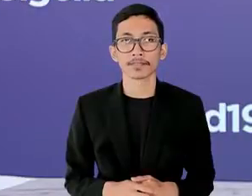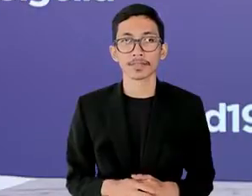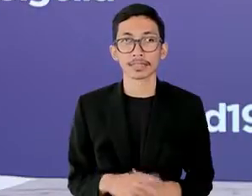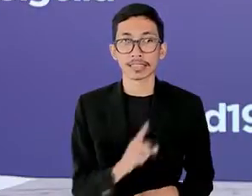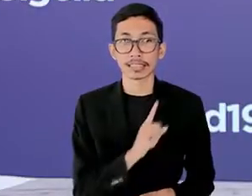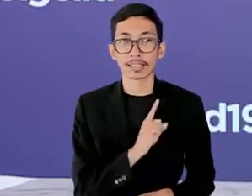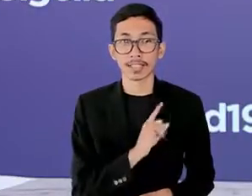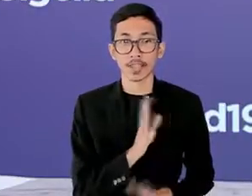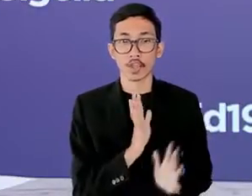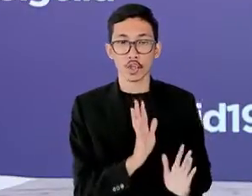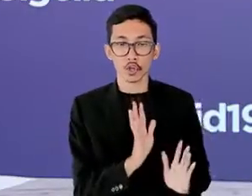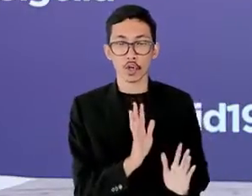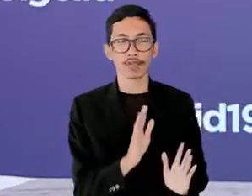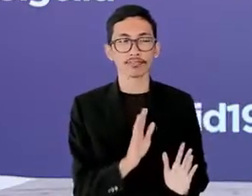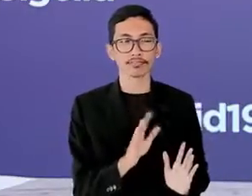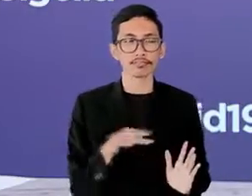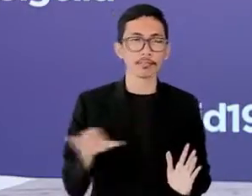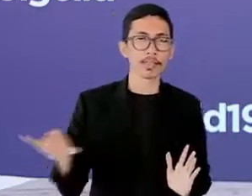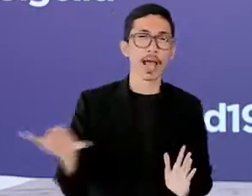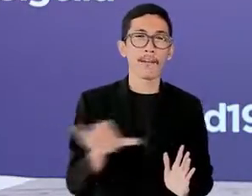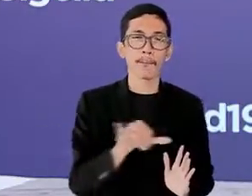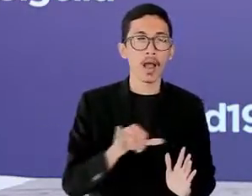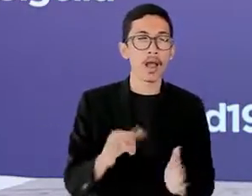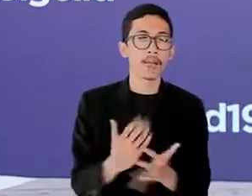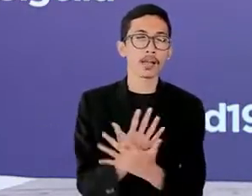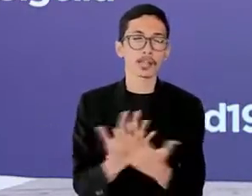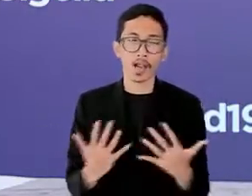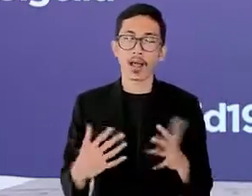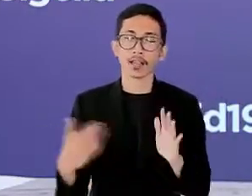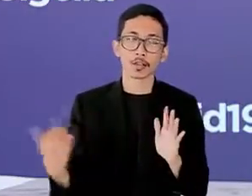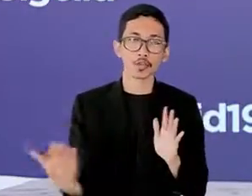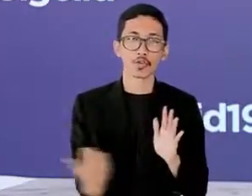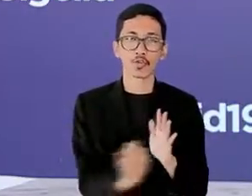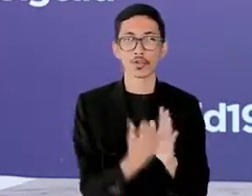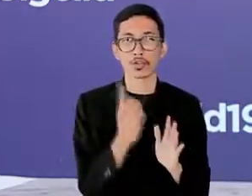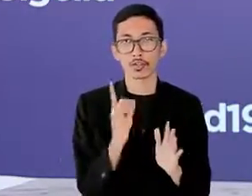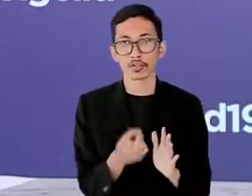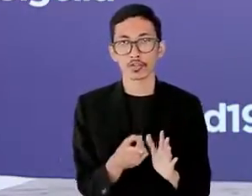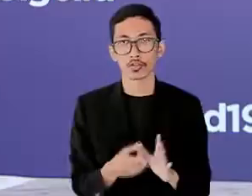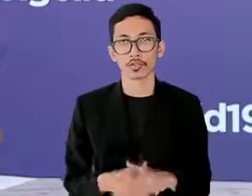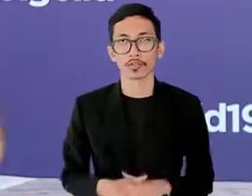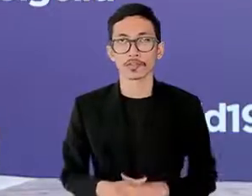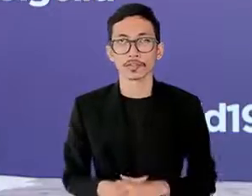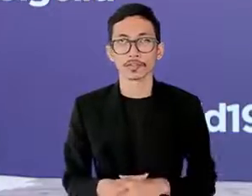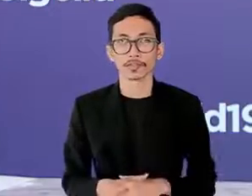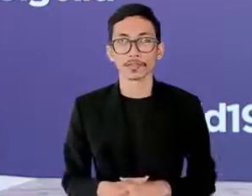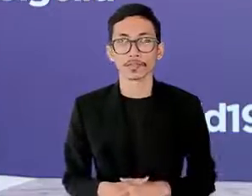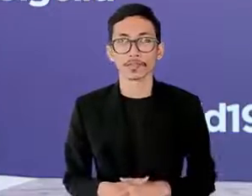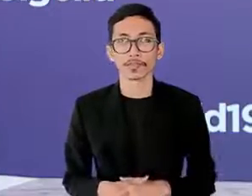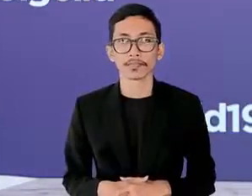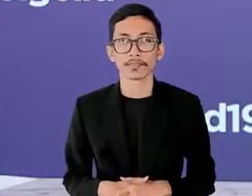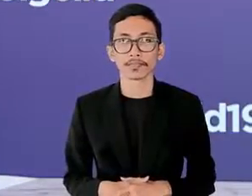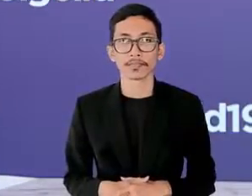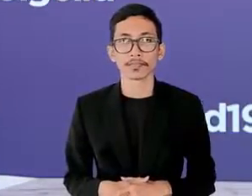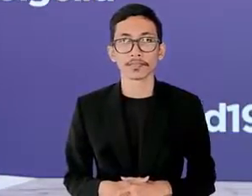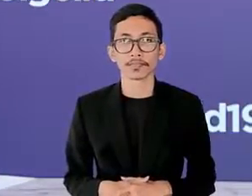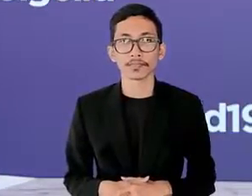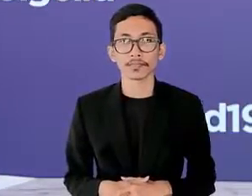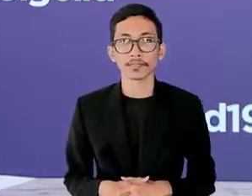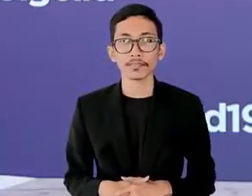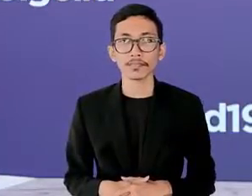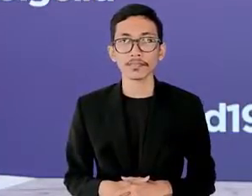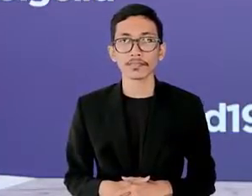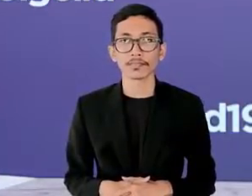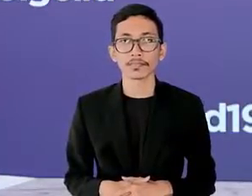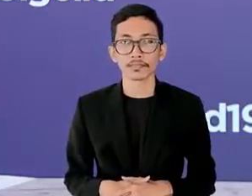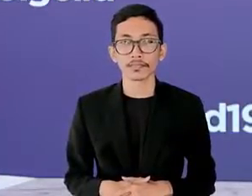saja namun harus dilakukan oleh seluruh lapisan masyarakat selanjutnya saya